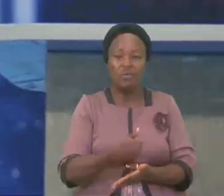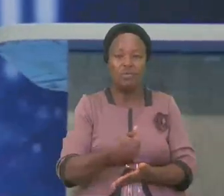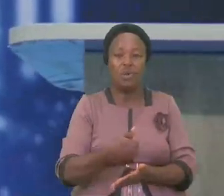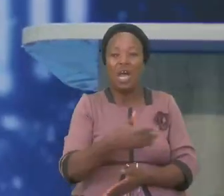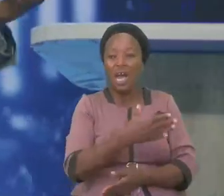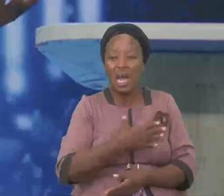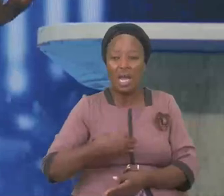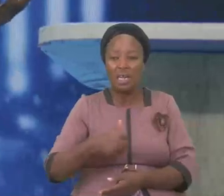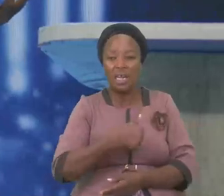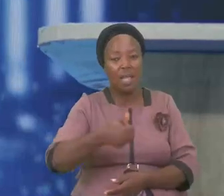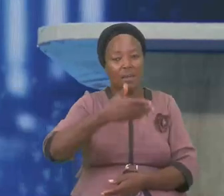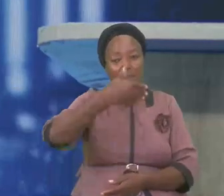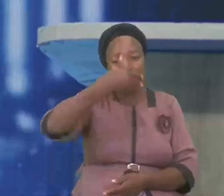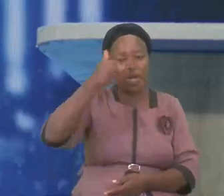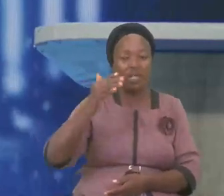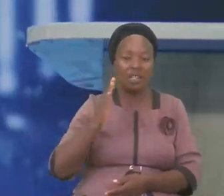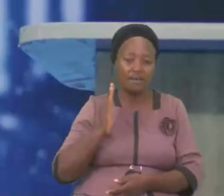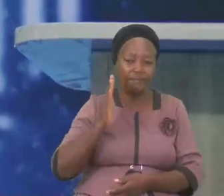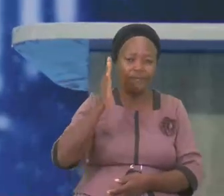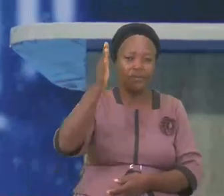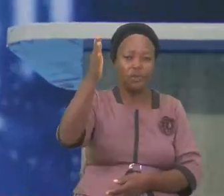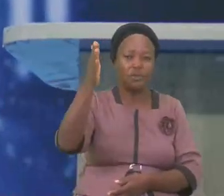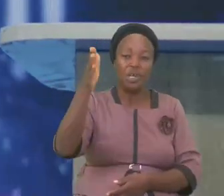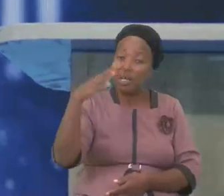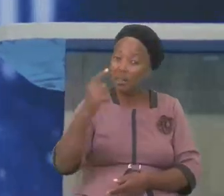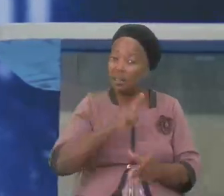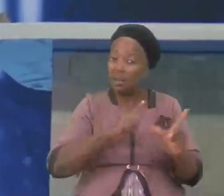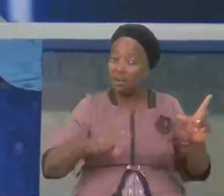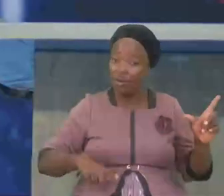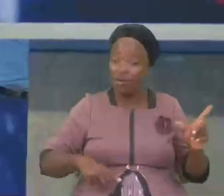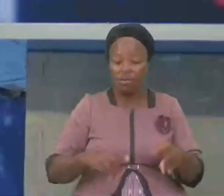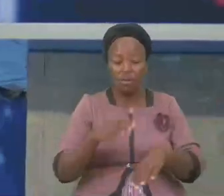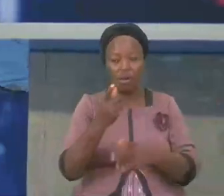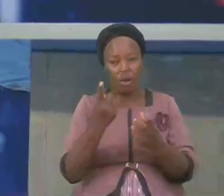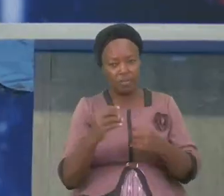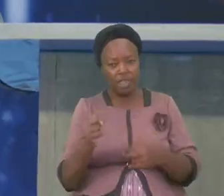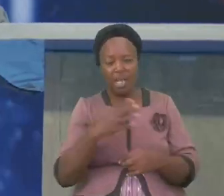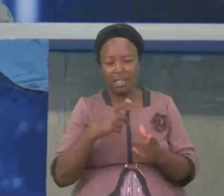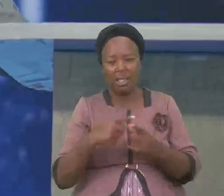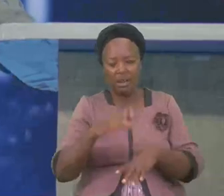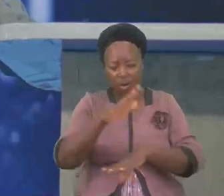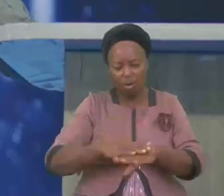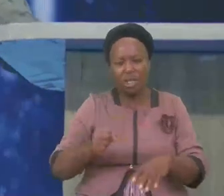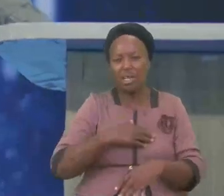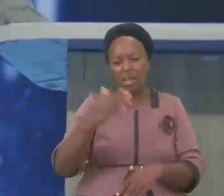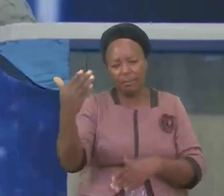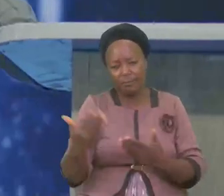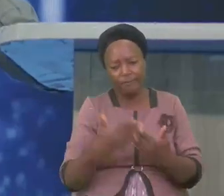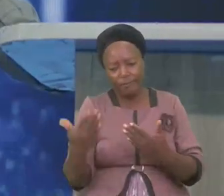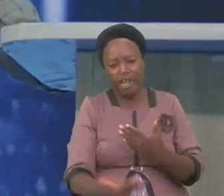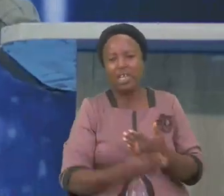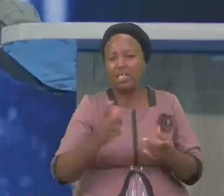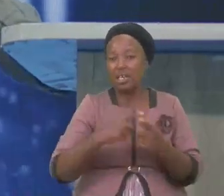meilleur. L'appel divin, le Seigneur vient et il appelle. Et il invite, et il